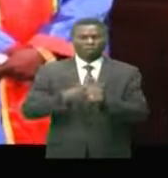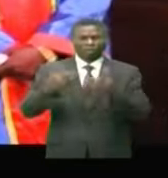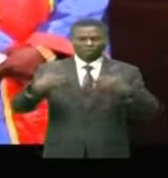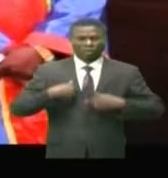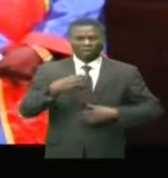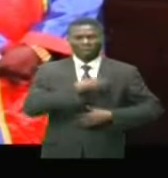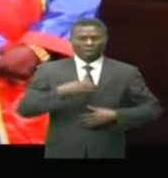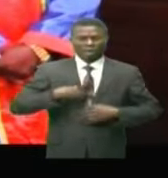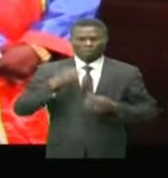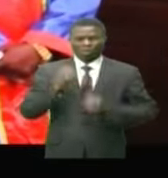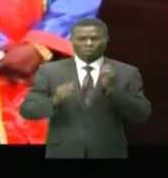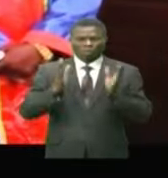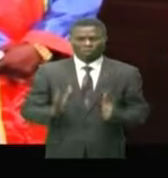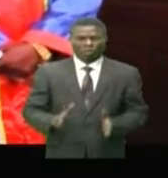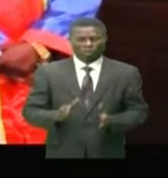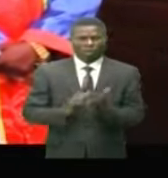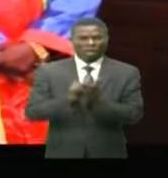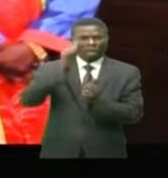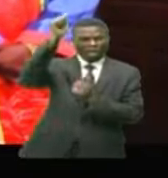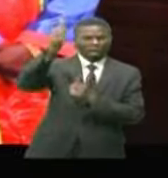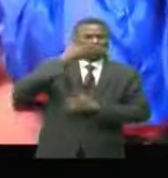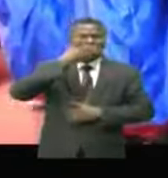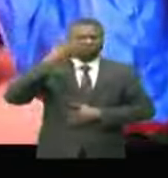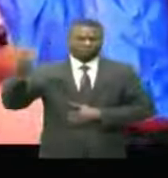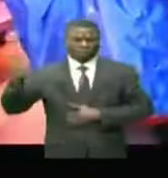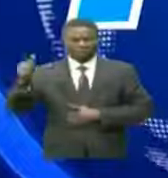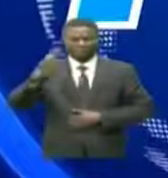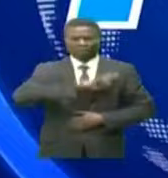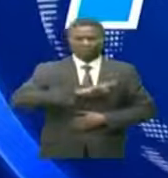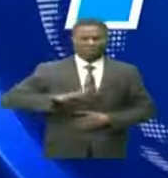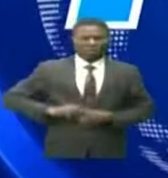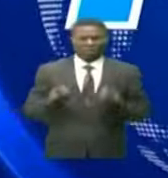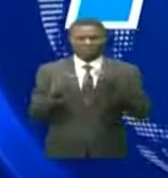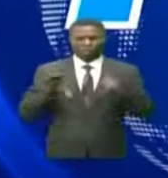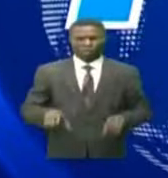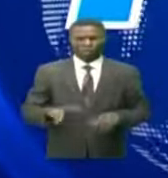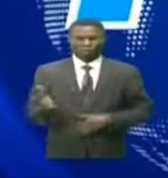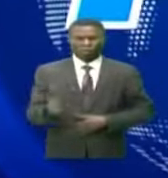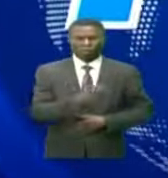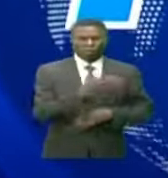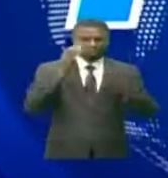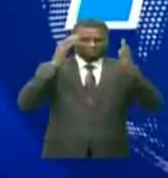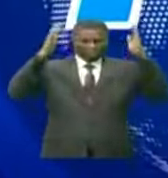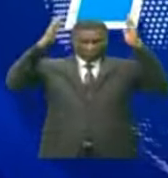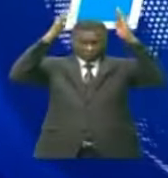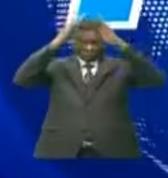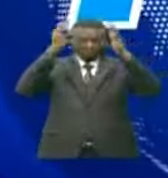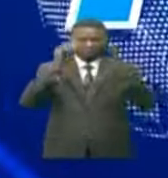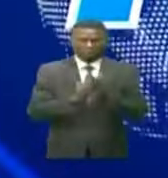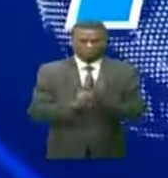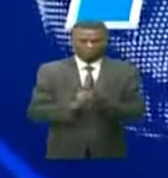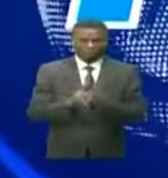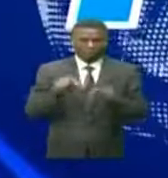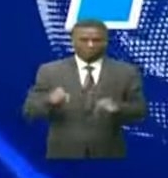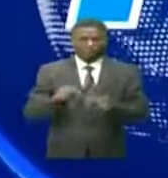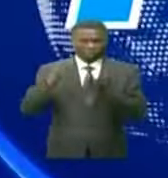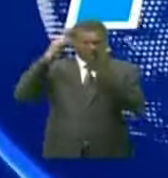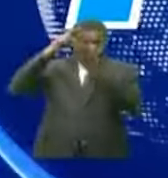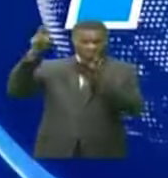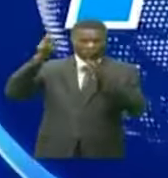femmes dynamiques pour un avenir florissant de la RDC. Collation de grade, parlons-en encore, et cette fois-ci à